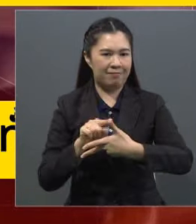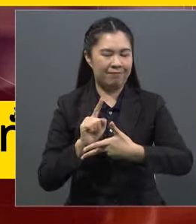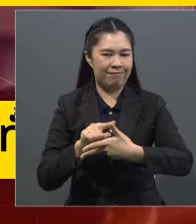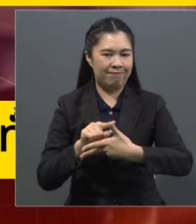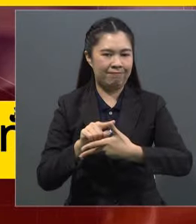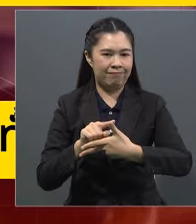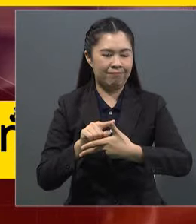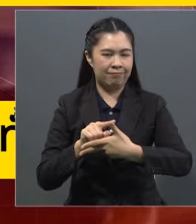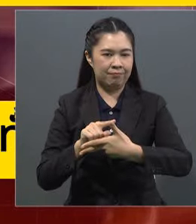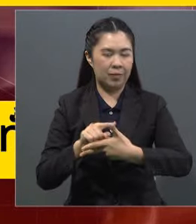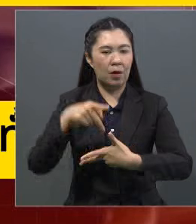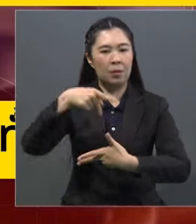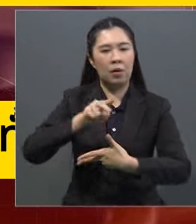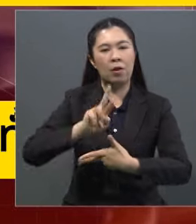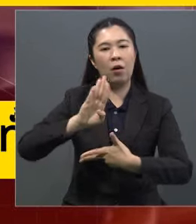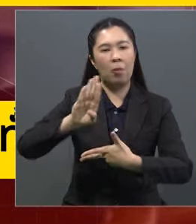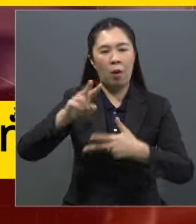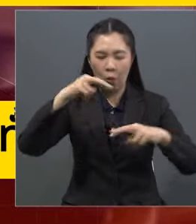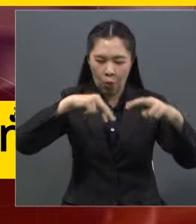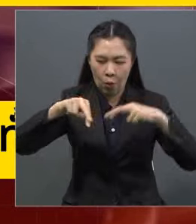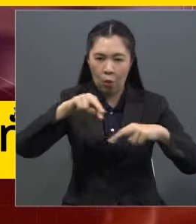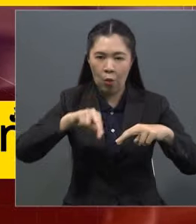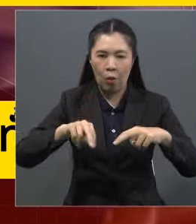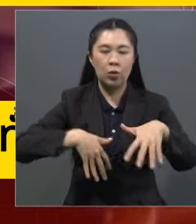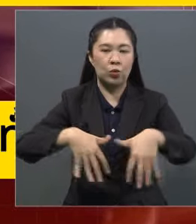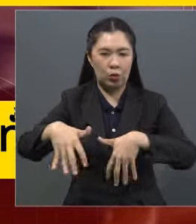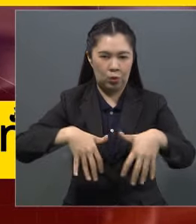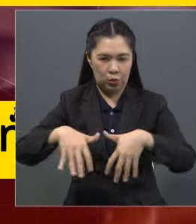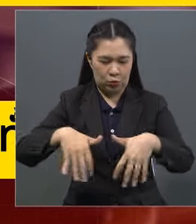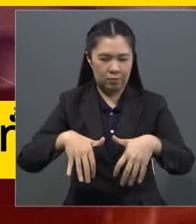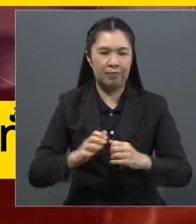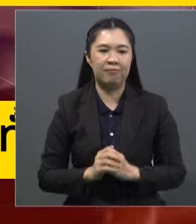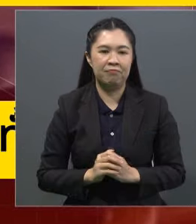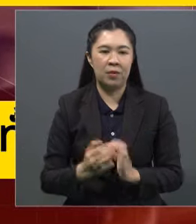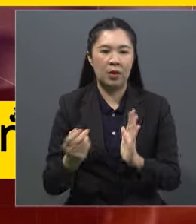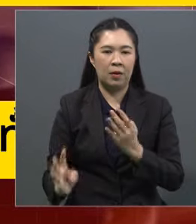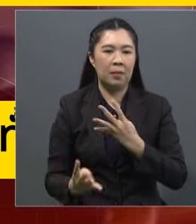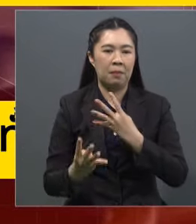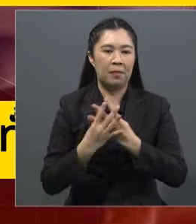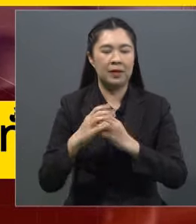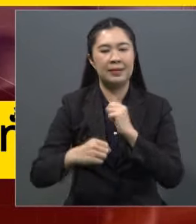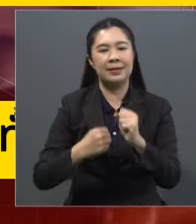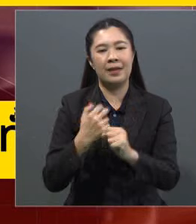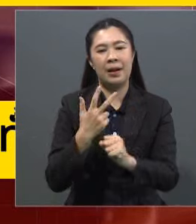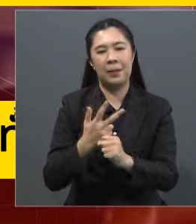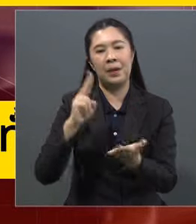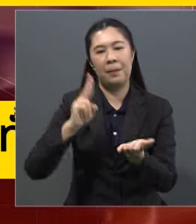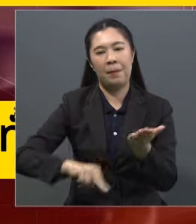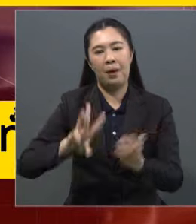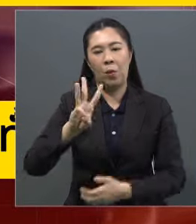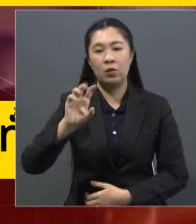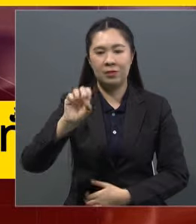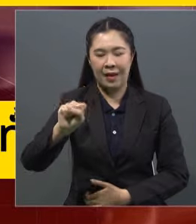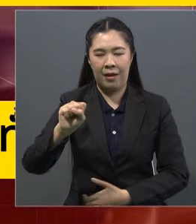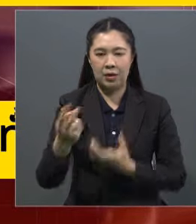ประกอบด้วยมีความผิดตามพ.ร.บ.คุ้มครองผู้บริโภคฉบับที่4มีโทษจำคุกไม่เกิน3ปีหรือปรับไม่เกิน 600,000 บ